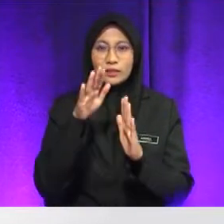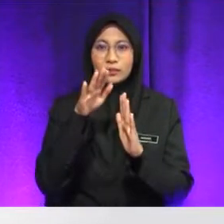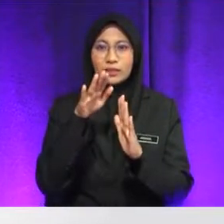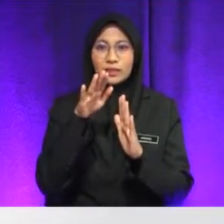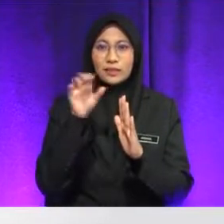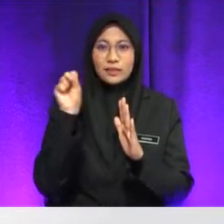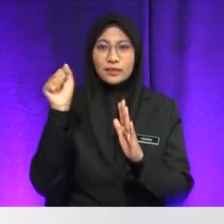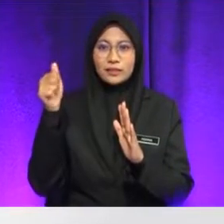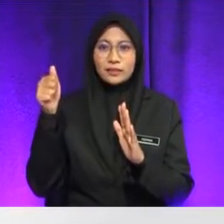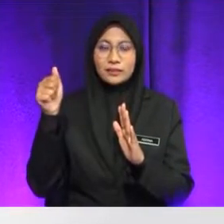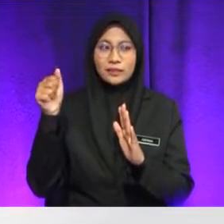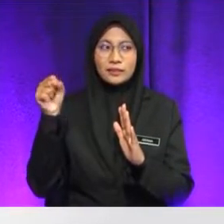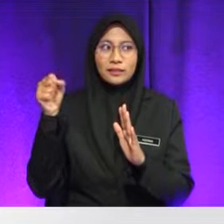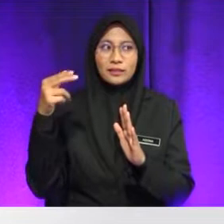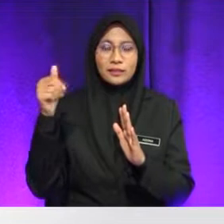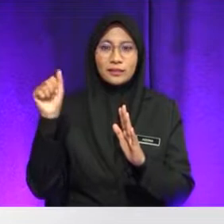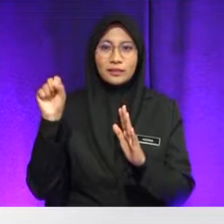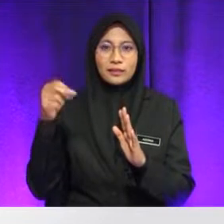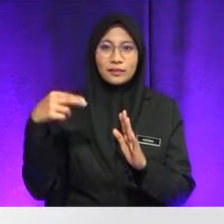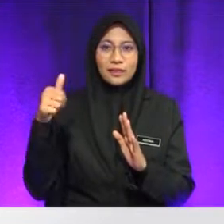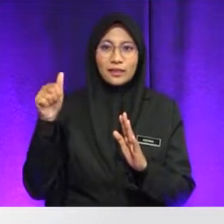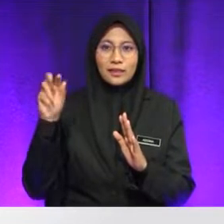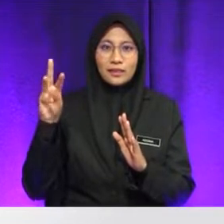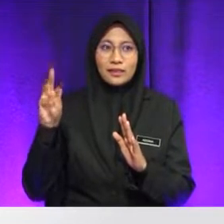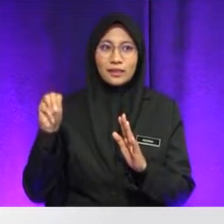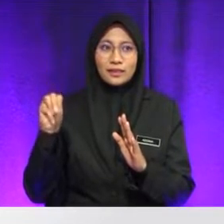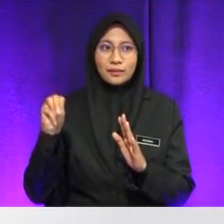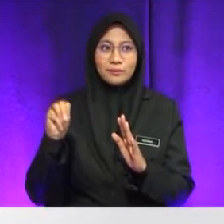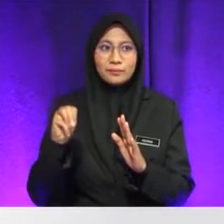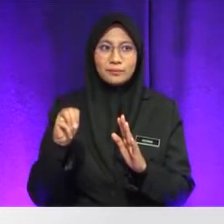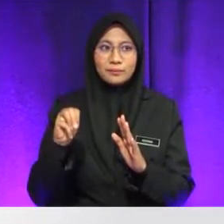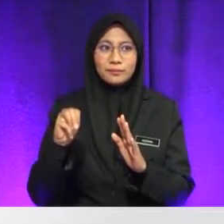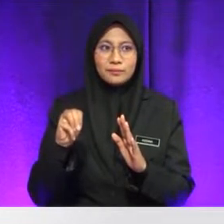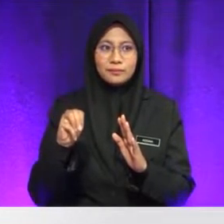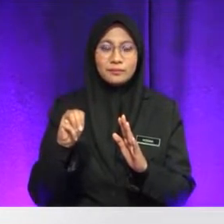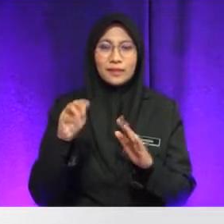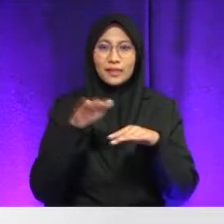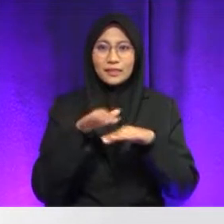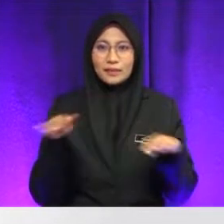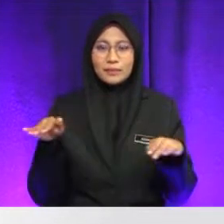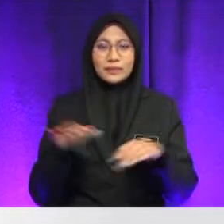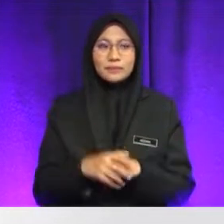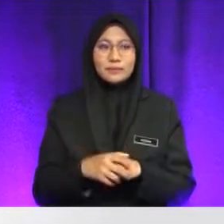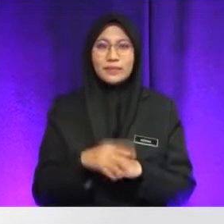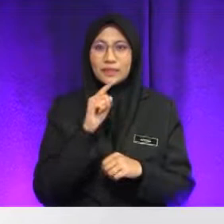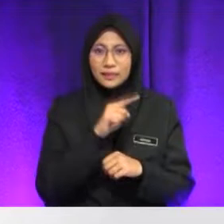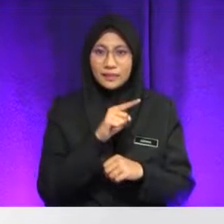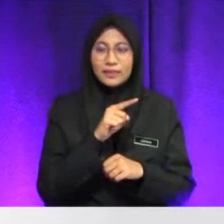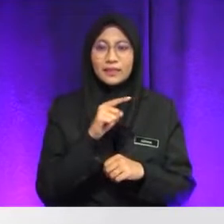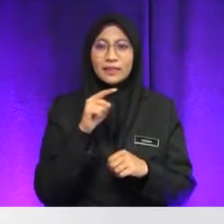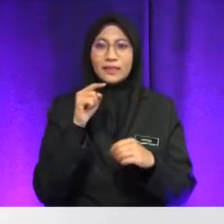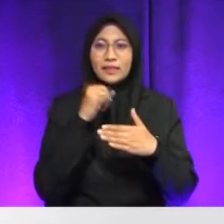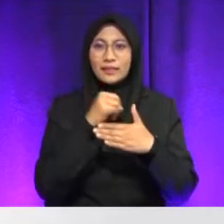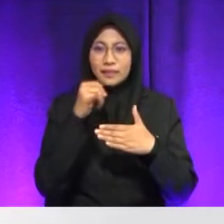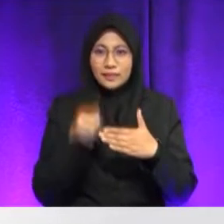jaketnya di semuanya 80mm betul Aki ini baru indeks h-index 10 productivity